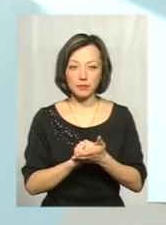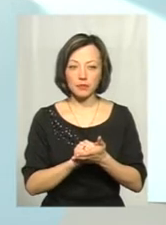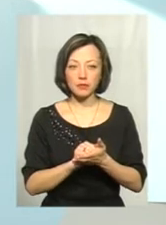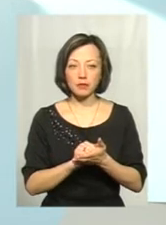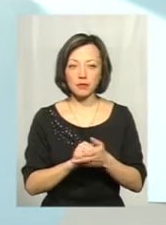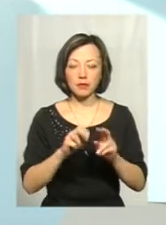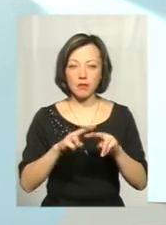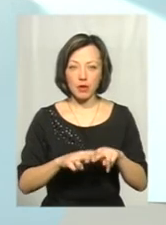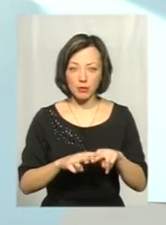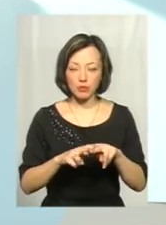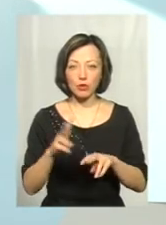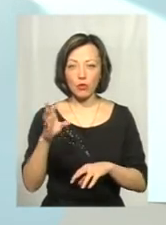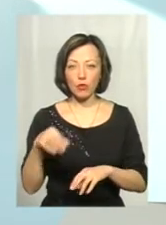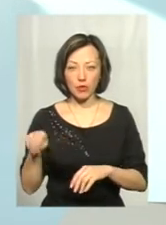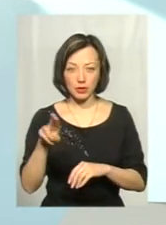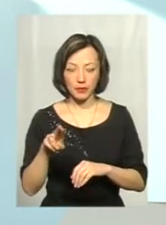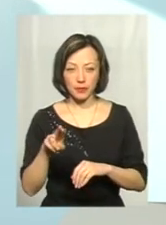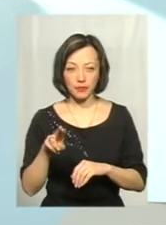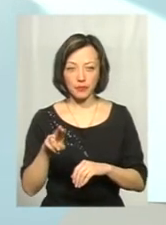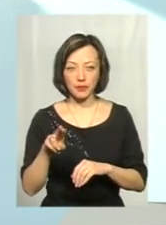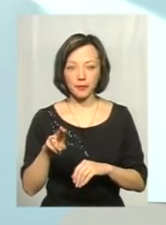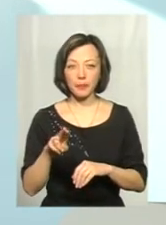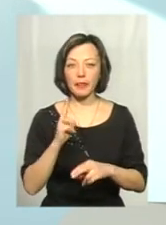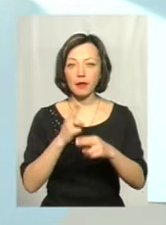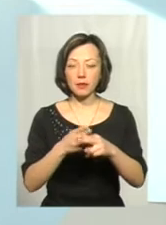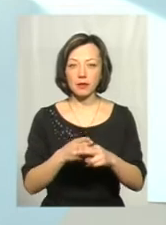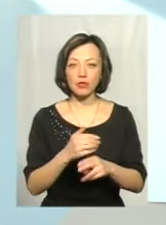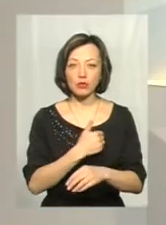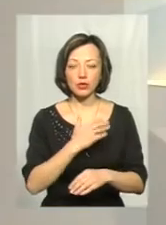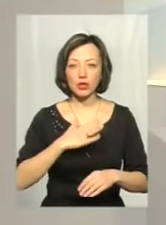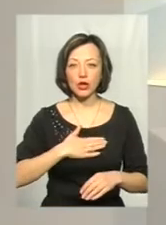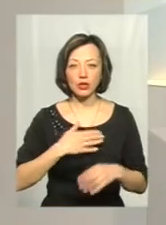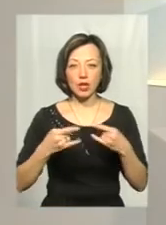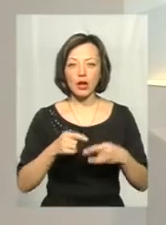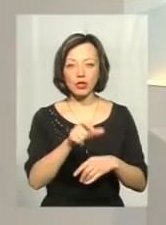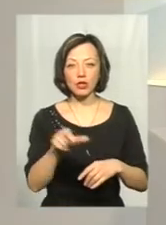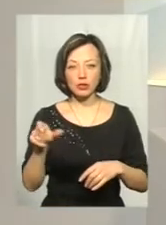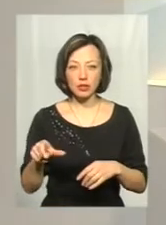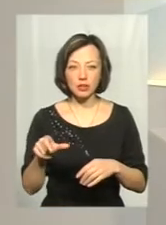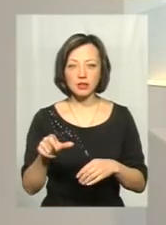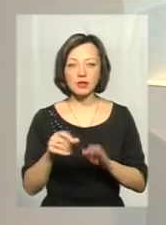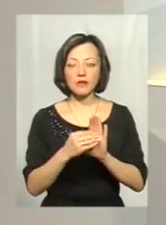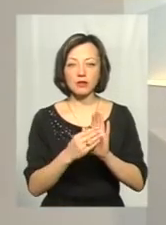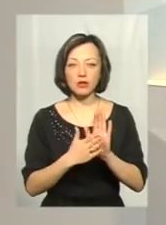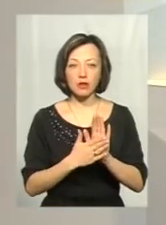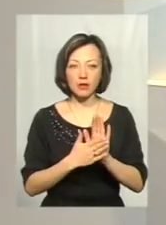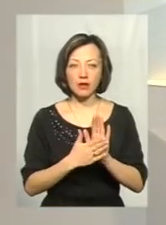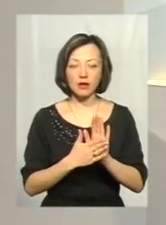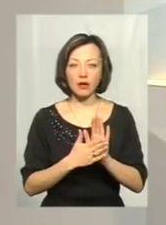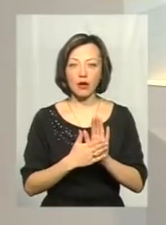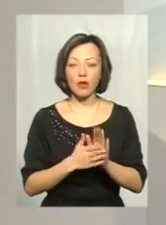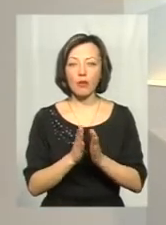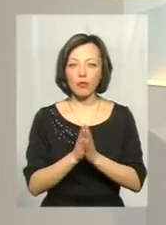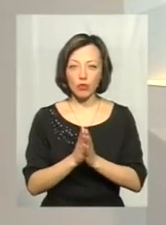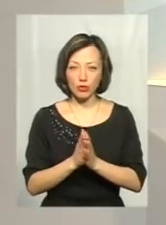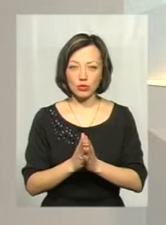мати з собою паспорт та ідентифікаційний код. Пані Ольго, я вас переб'ю. Хочу, щоб наші глядачі також зафіксували. Прошу вивести